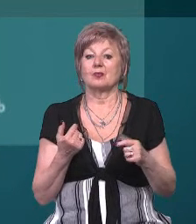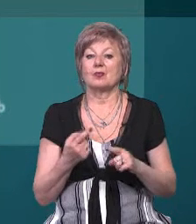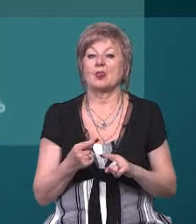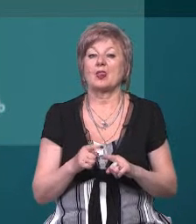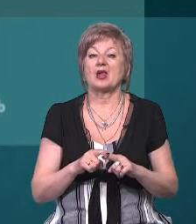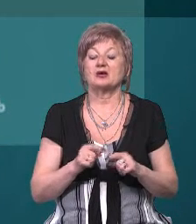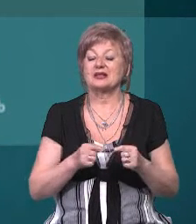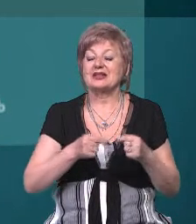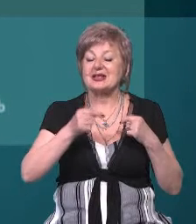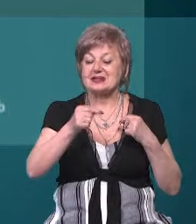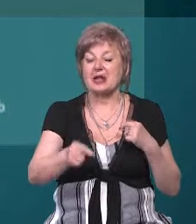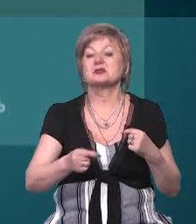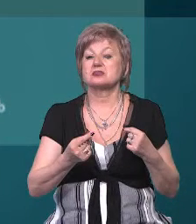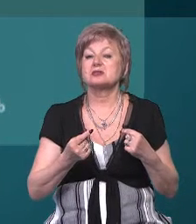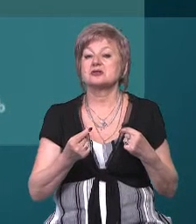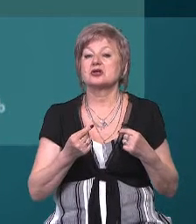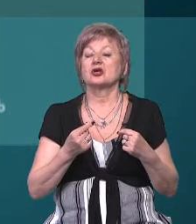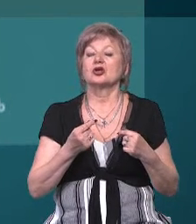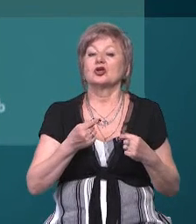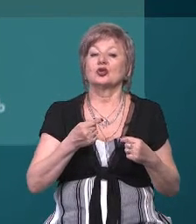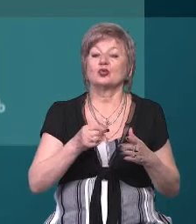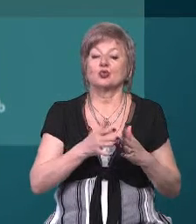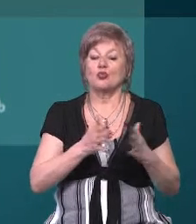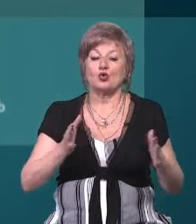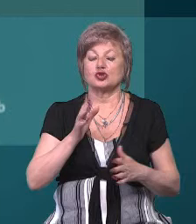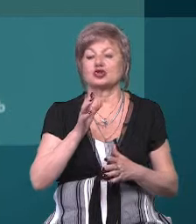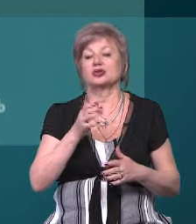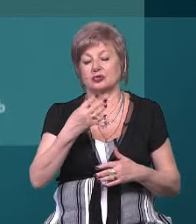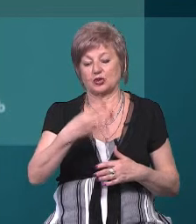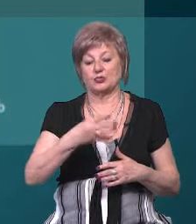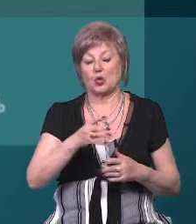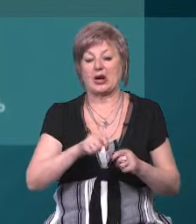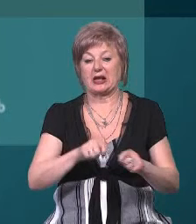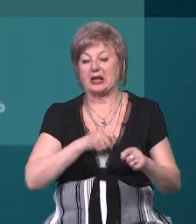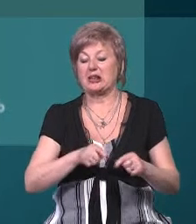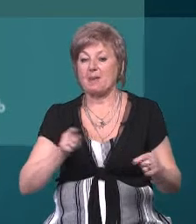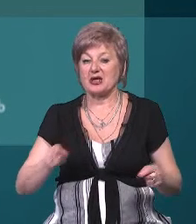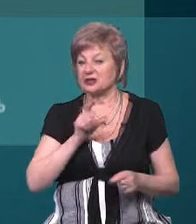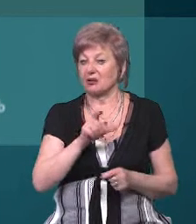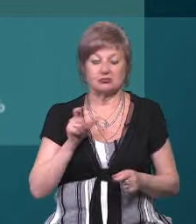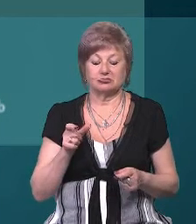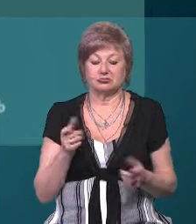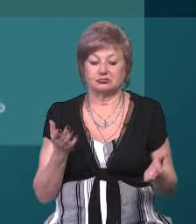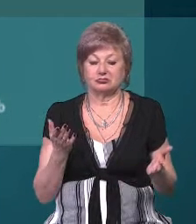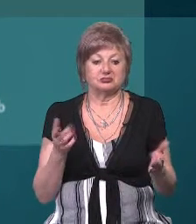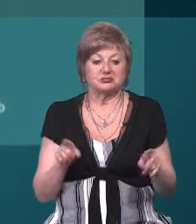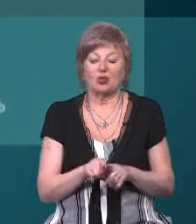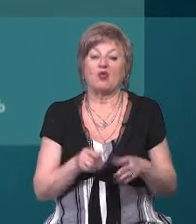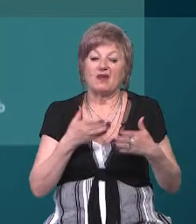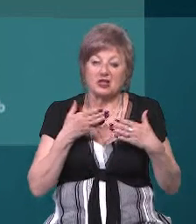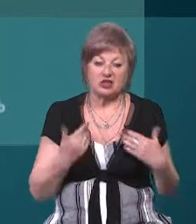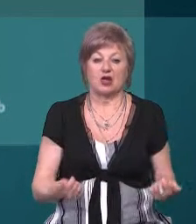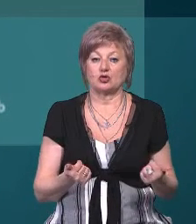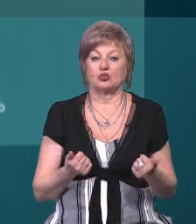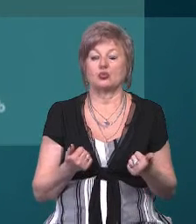радіостанцій і телеканалів, але воно не стосується самих громадян. Тобто прямої заборони такої немає. Але я вважаю, що в